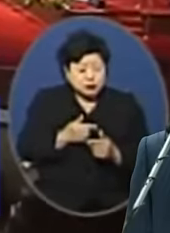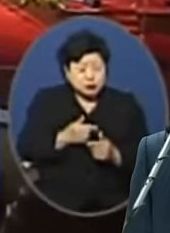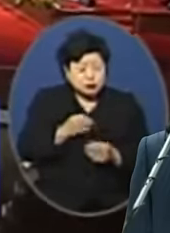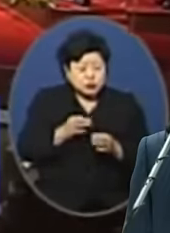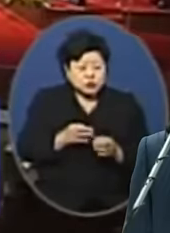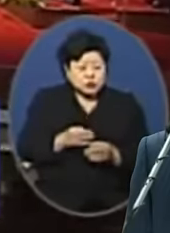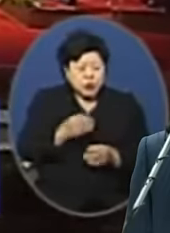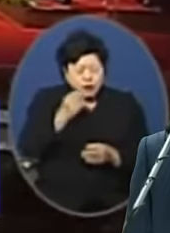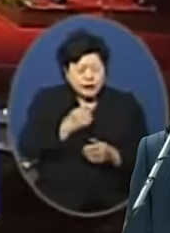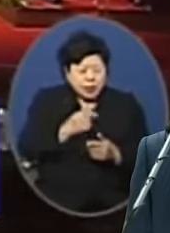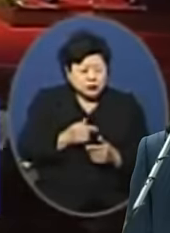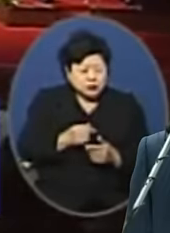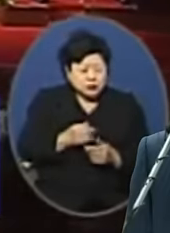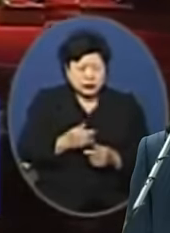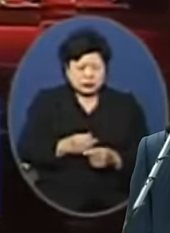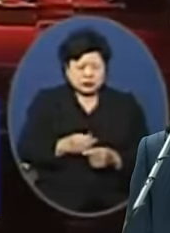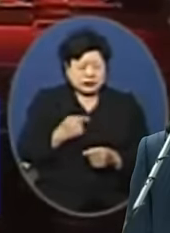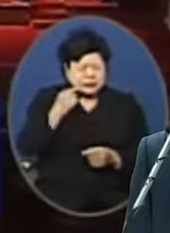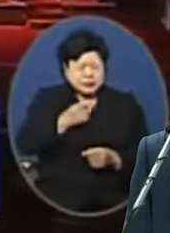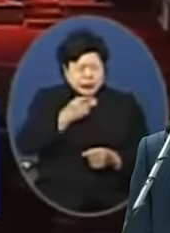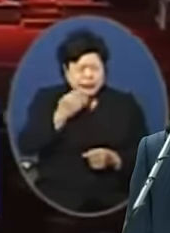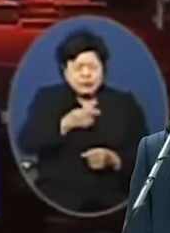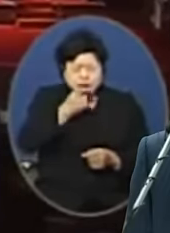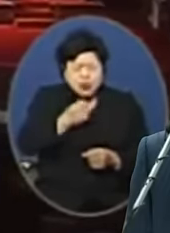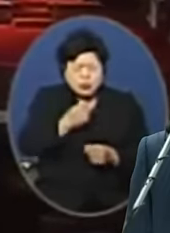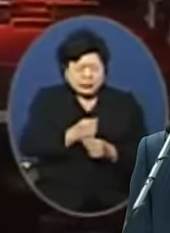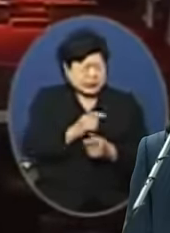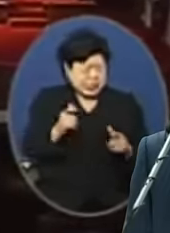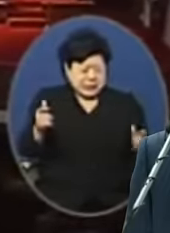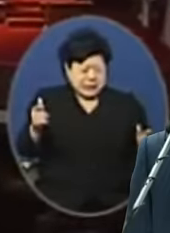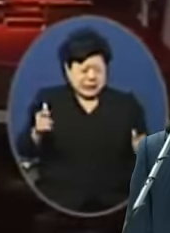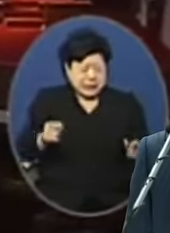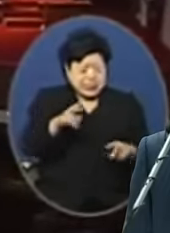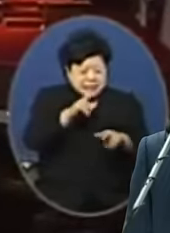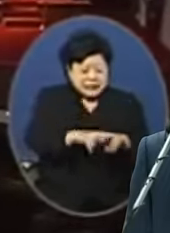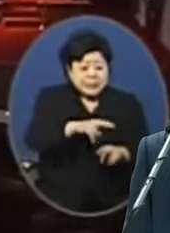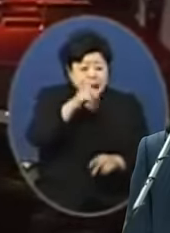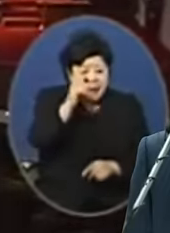같이 짠물이 단물을 내지 못하느니라. 한 샘에서